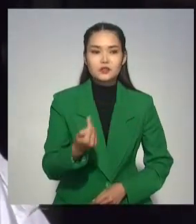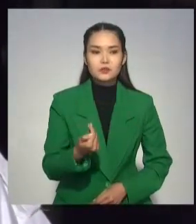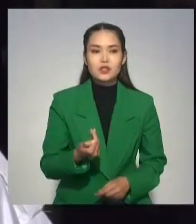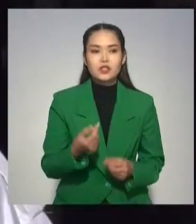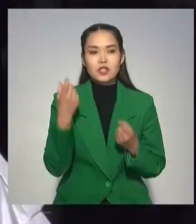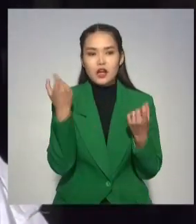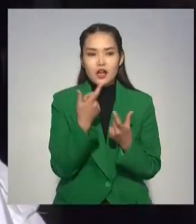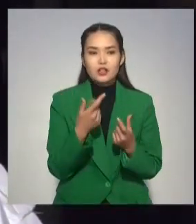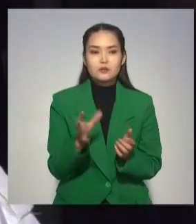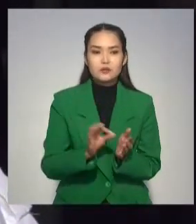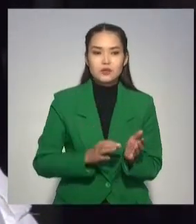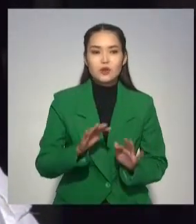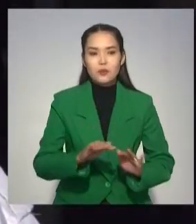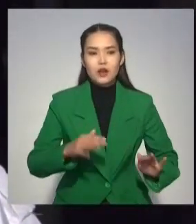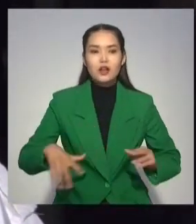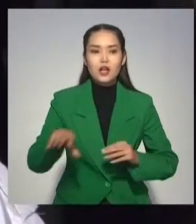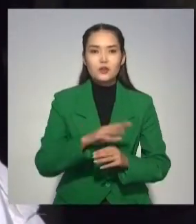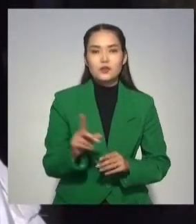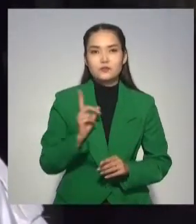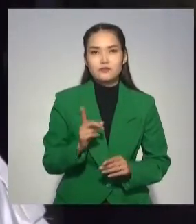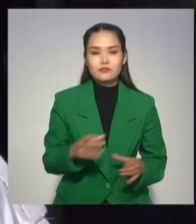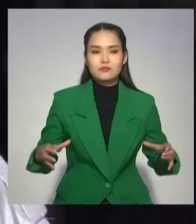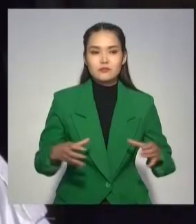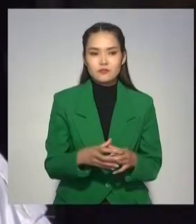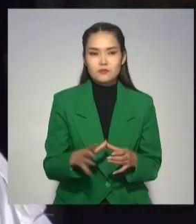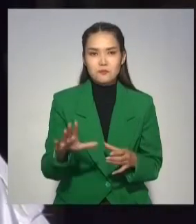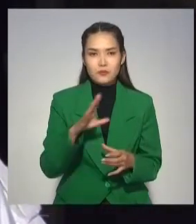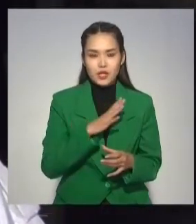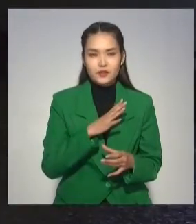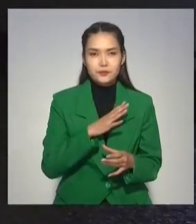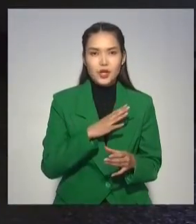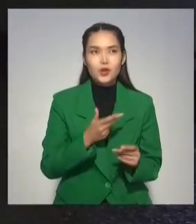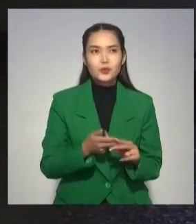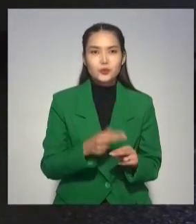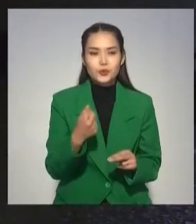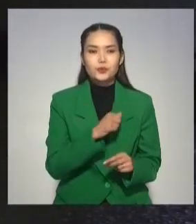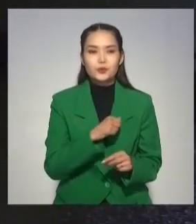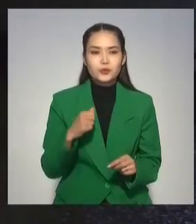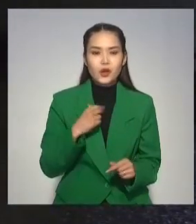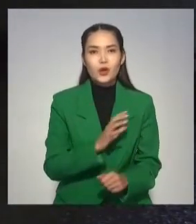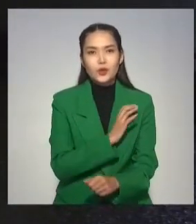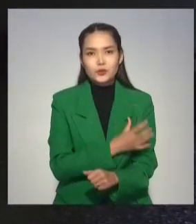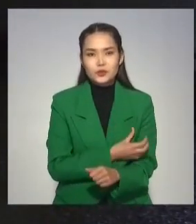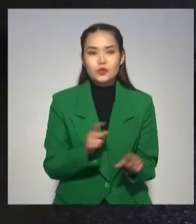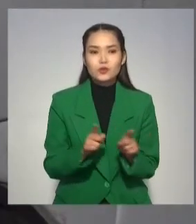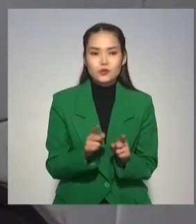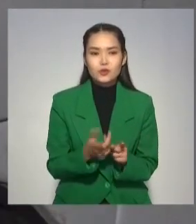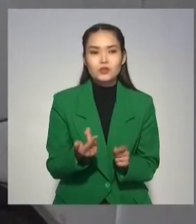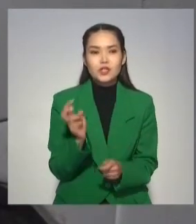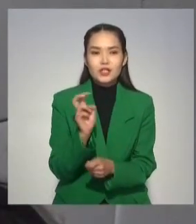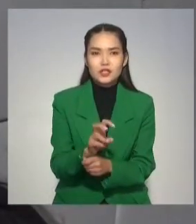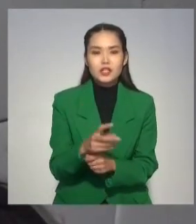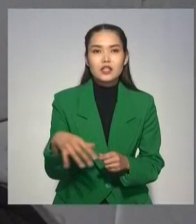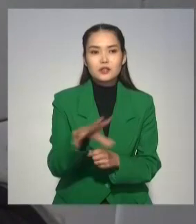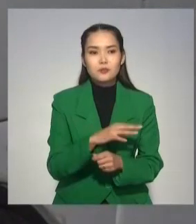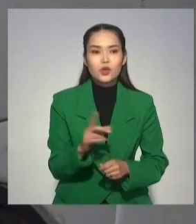қуанышпен күтіп, балашағымызбен бәріміз күтіп отырмыз қуанышта. Енді жүрегіміз ұшып кетейін деп тұр, шындығы керек. Кеттім дегенде